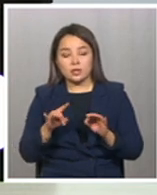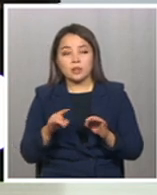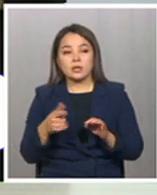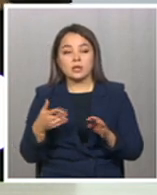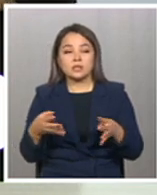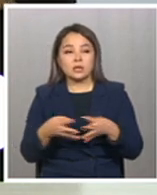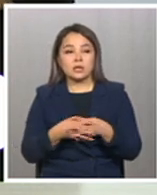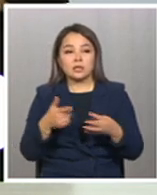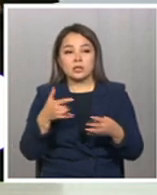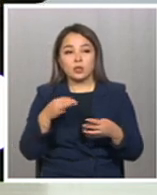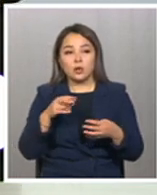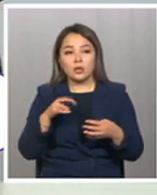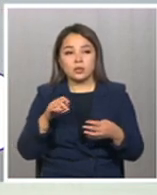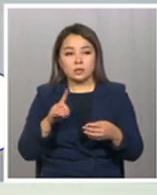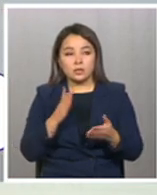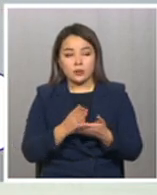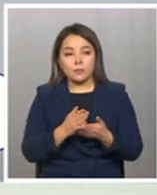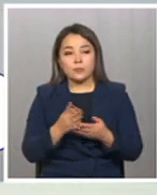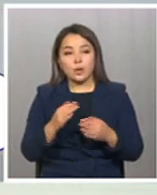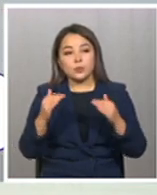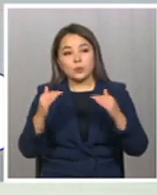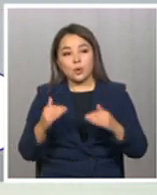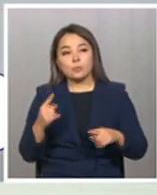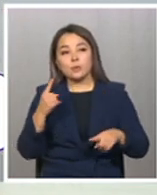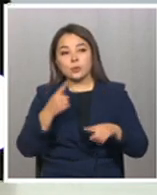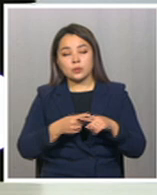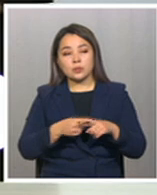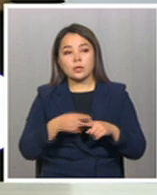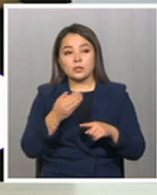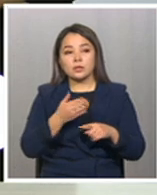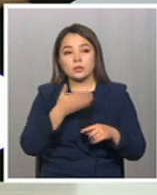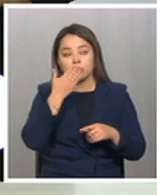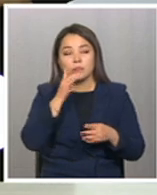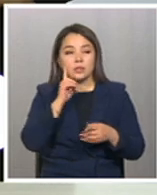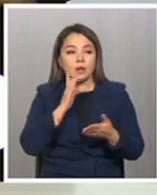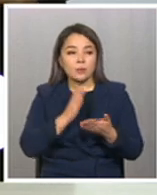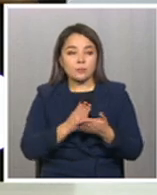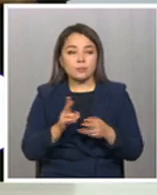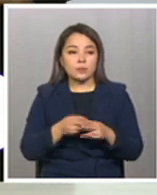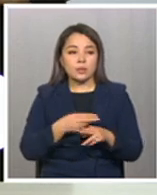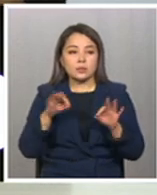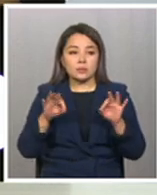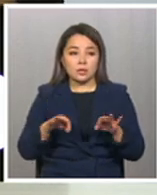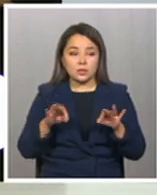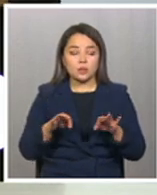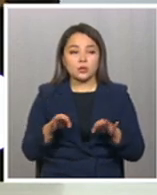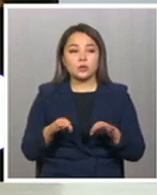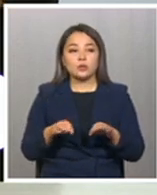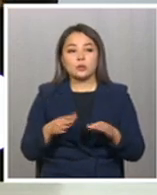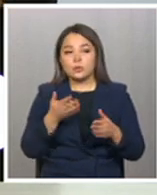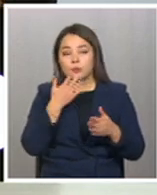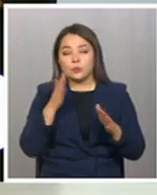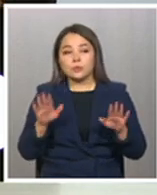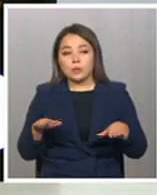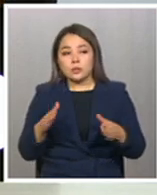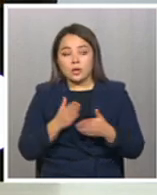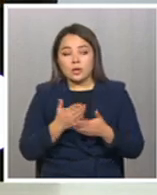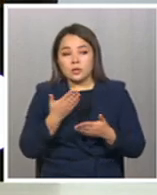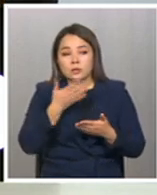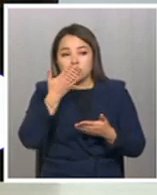гидролизденеді. Төменгі қосылыстар жеміс иісті, түссіз, ұшқыш, сұйықтықтар болып